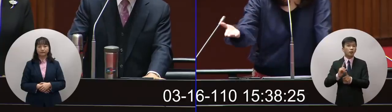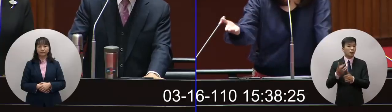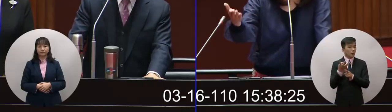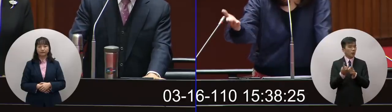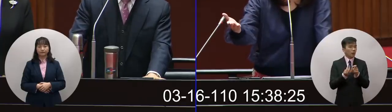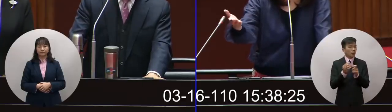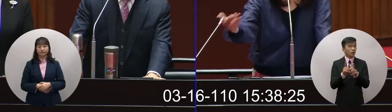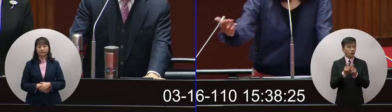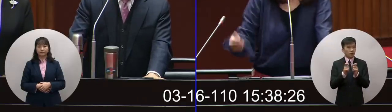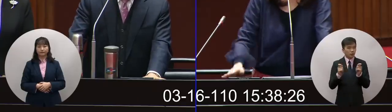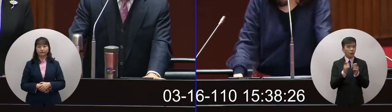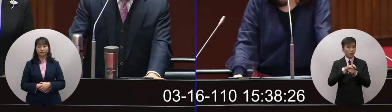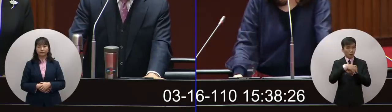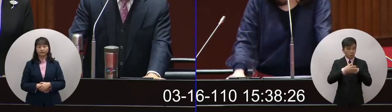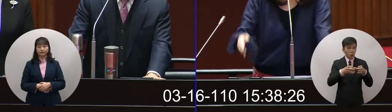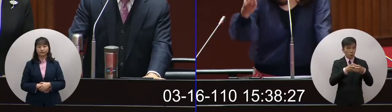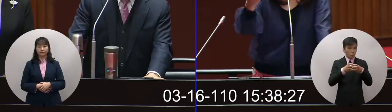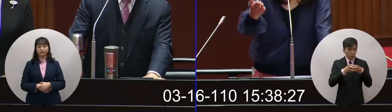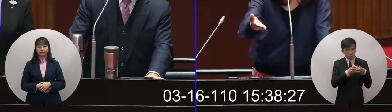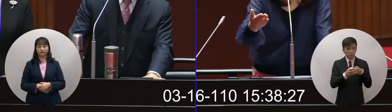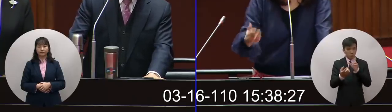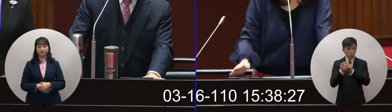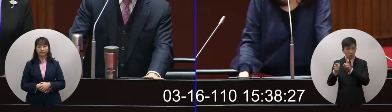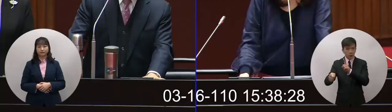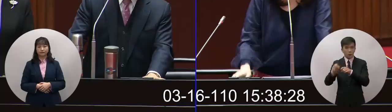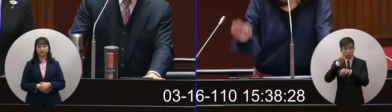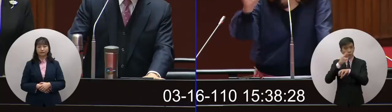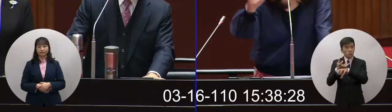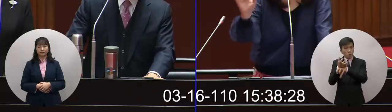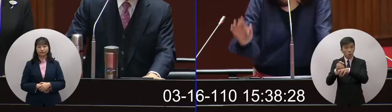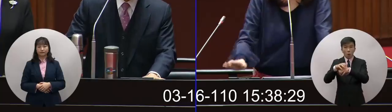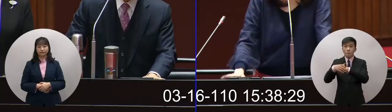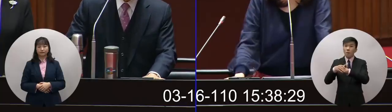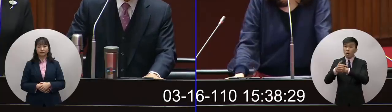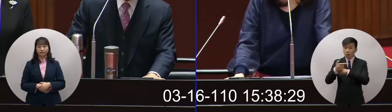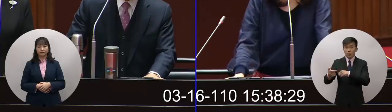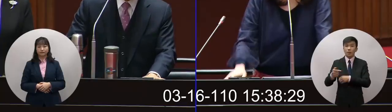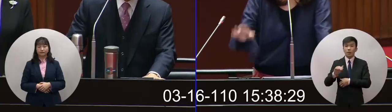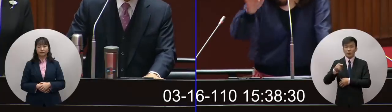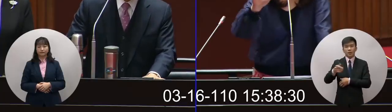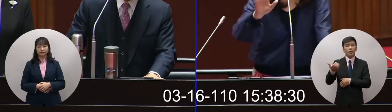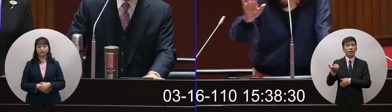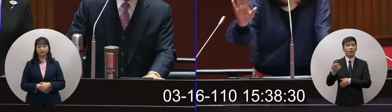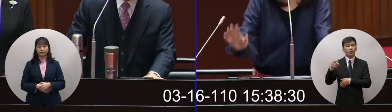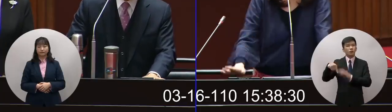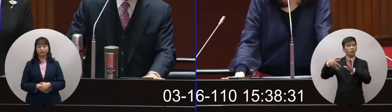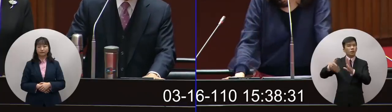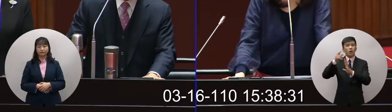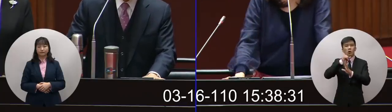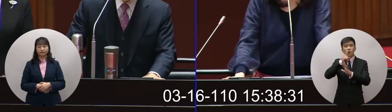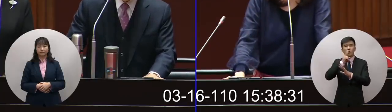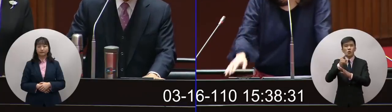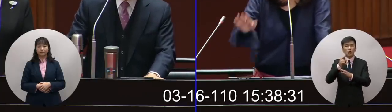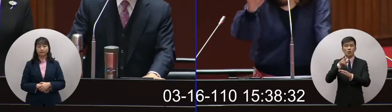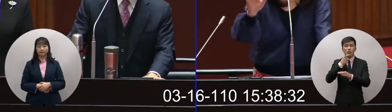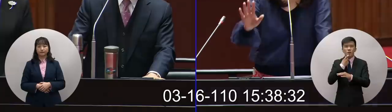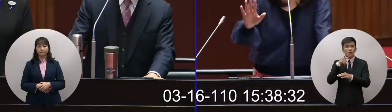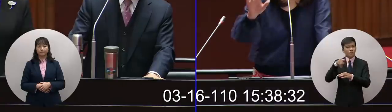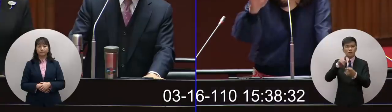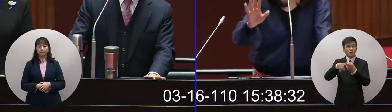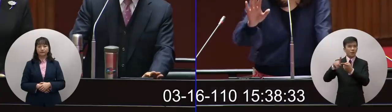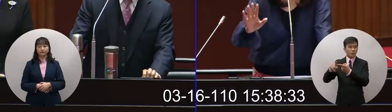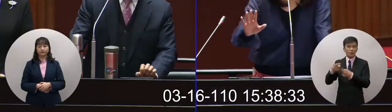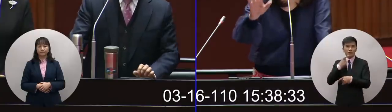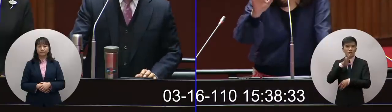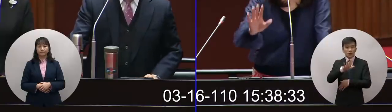的环保团体不买账。您刚说的说法，他们听很多次了，他们都提出很多的质疑。然后包括